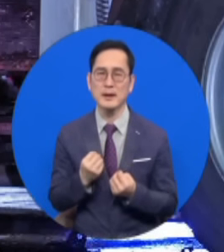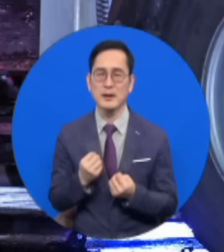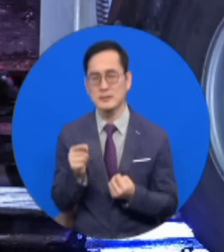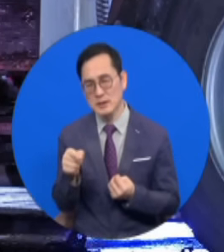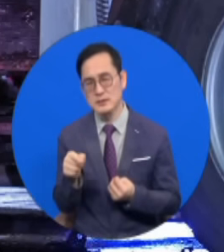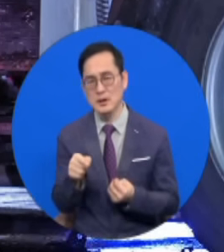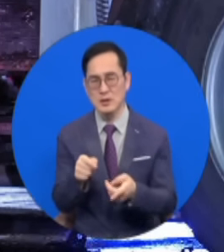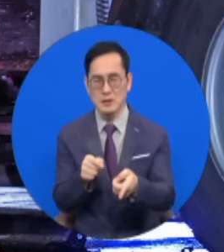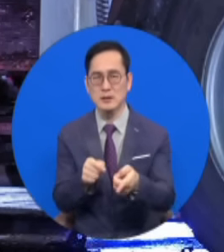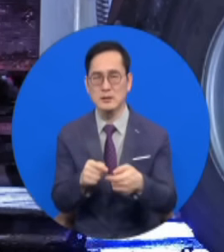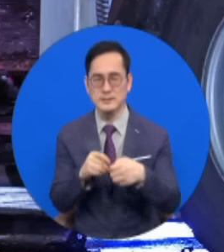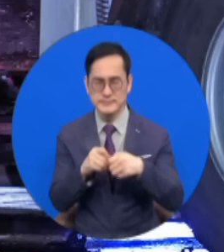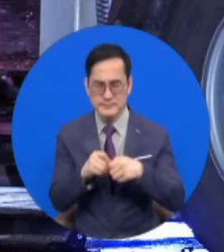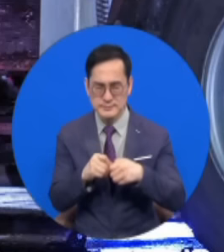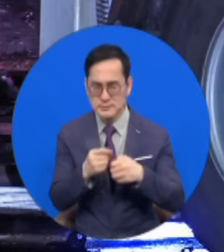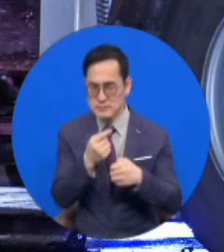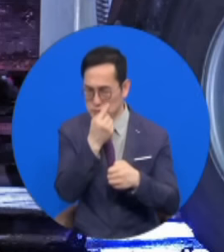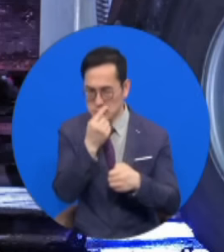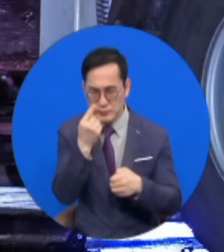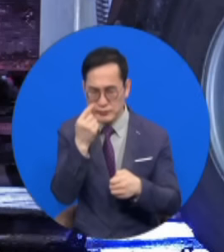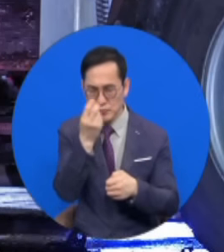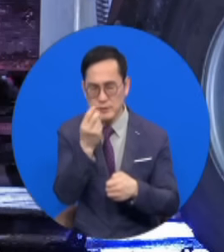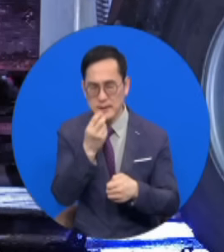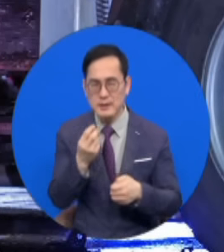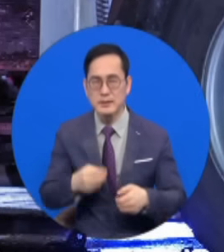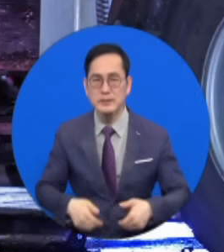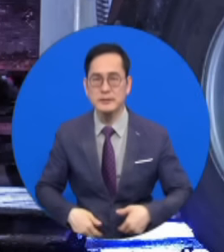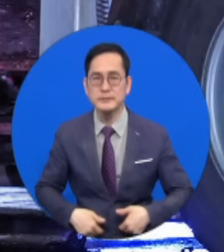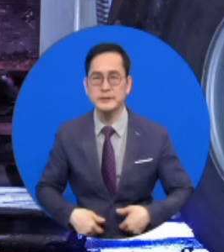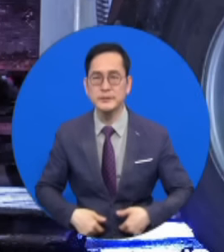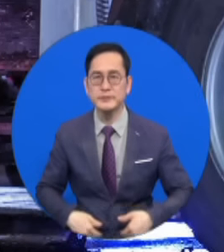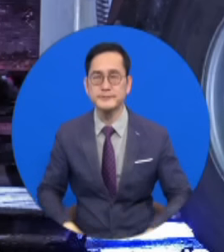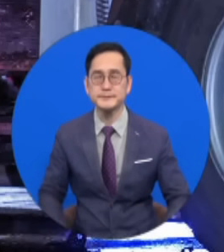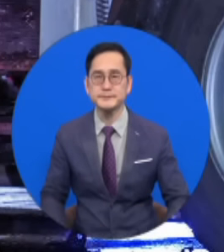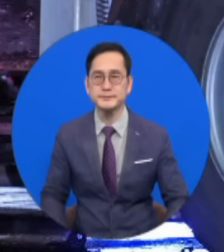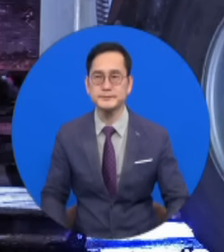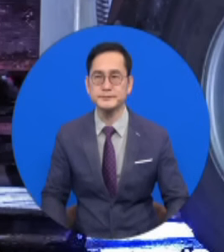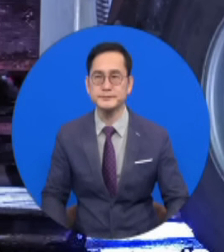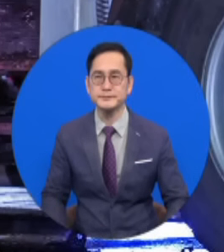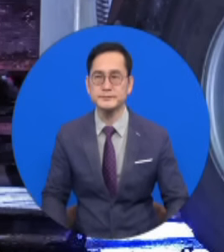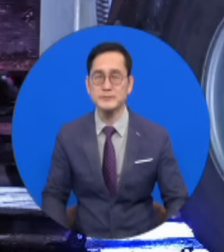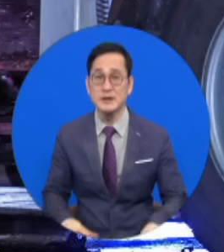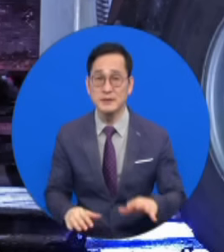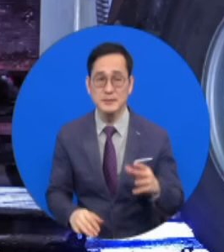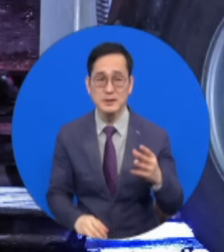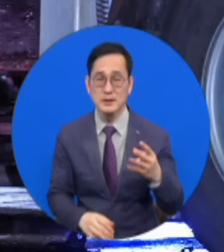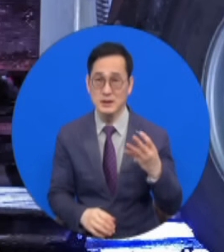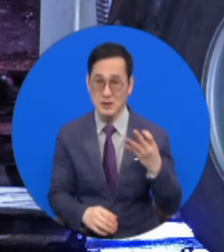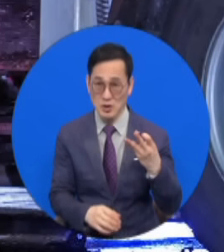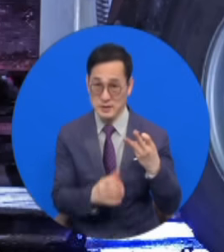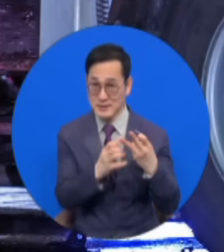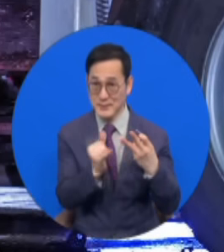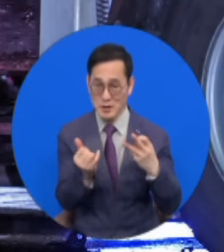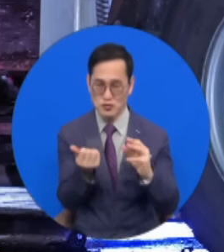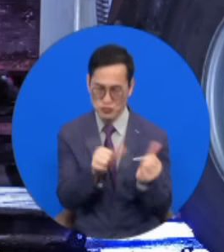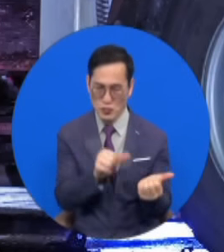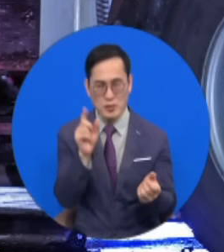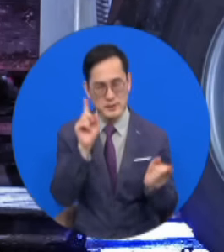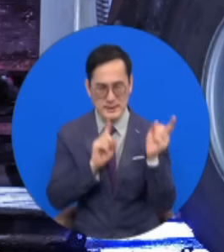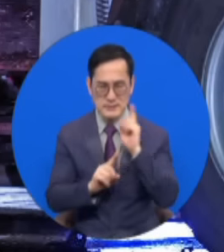봅니다. 자, 지금 사망자가 9명, 중상이 1명, 경상이 3명, 총 13명의 사상자가